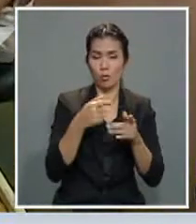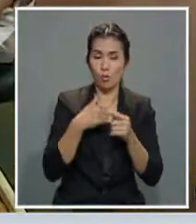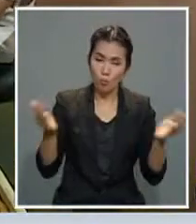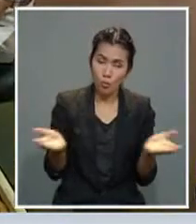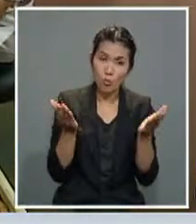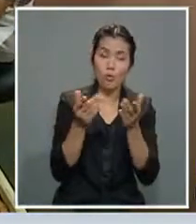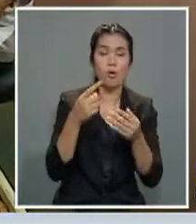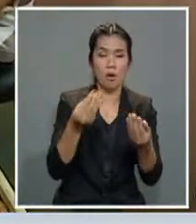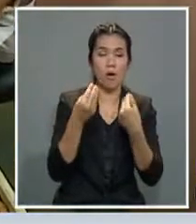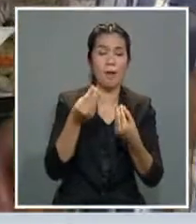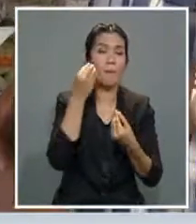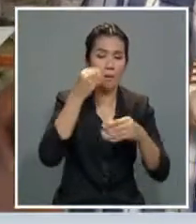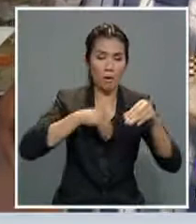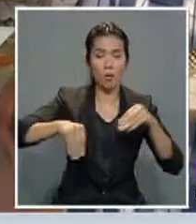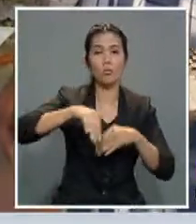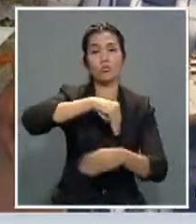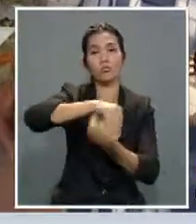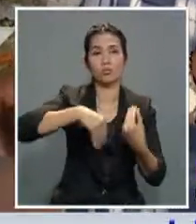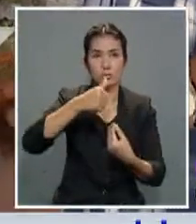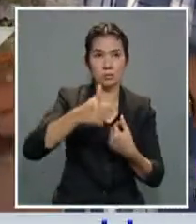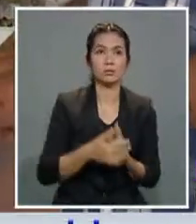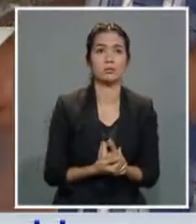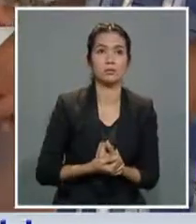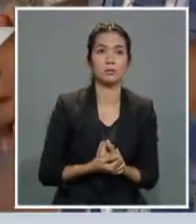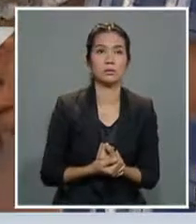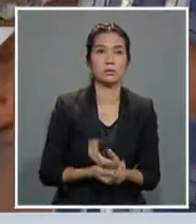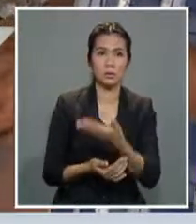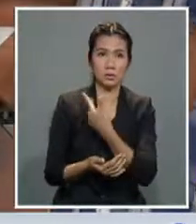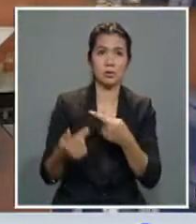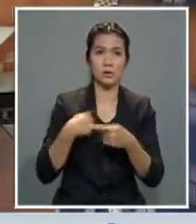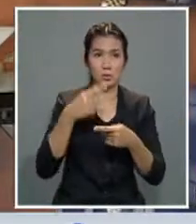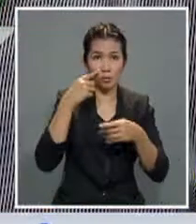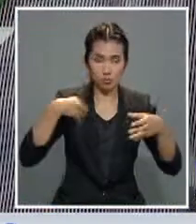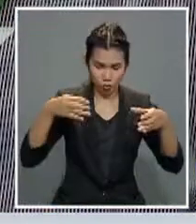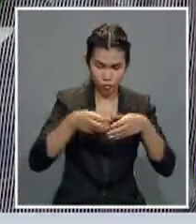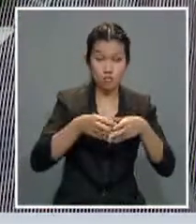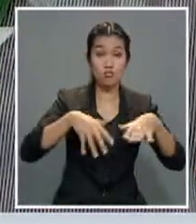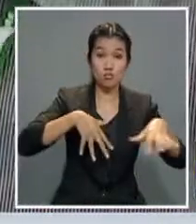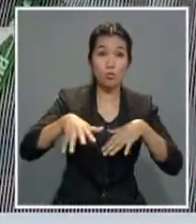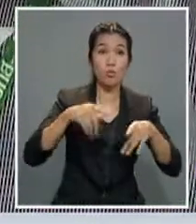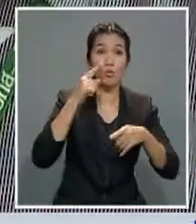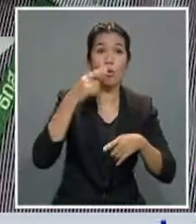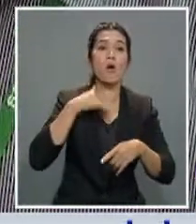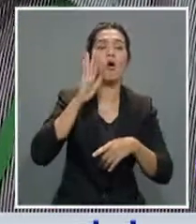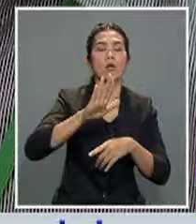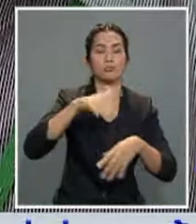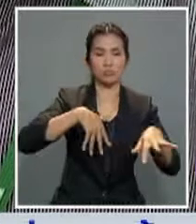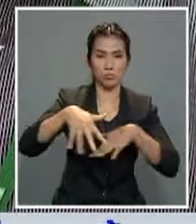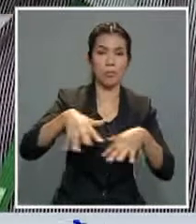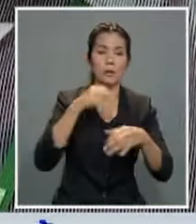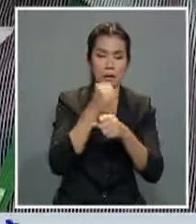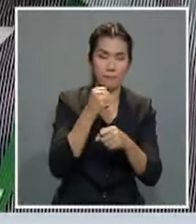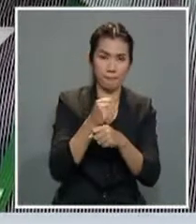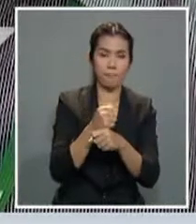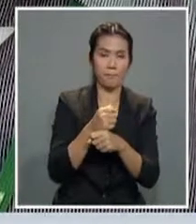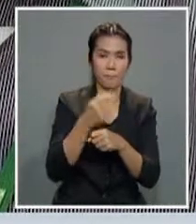หลายกลุ่มให้หมู่บ้านเราอยู่ได ้กลุ่มวิสาหกิจชุมชนกล้วยอบแม่สำรวมนะครับเป็นพัฒนาการของชุมชนที่เกิดขึ้นมา